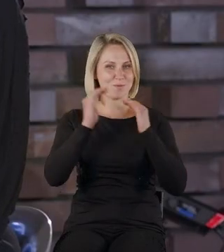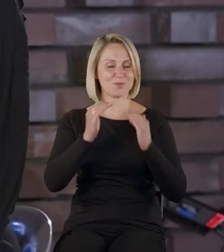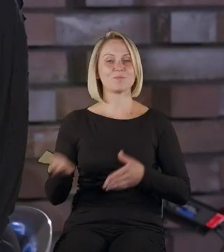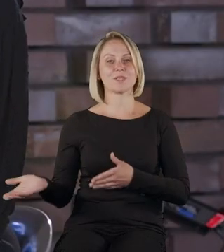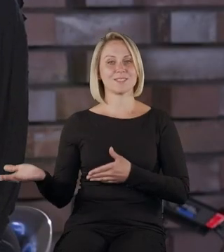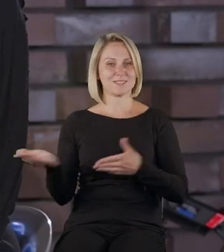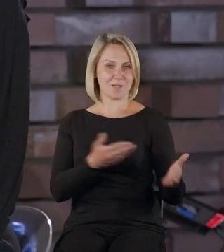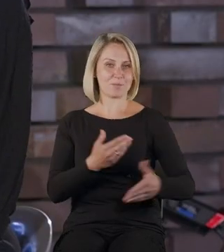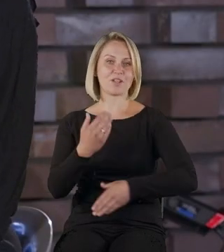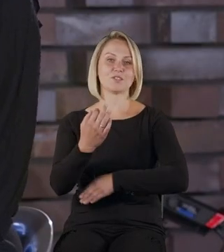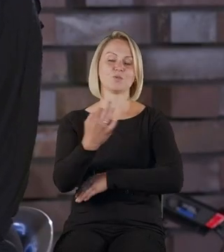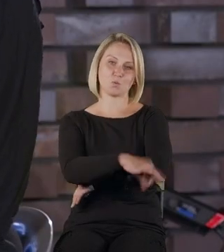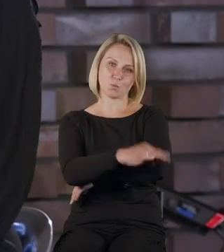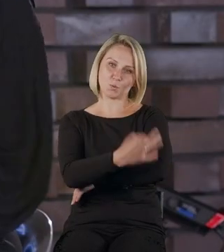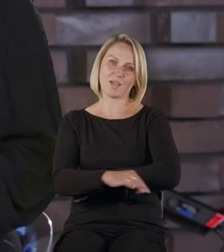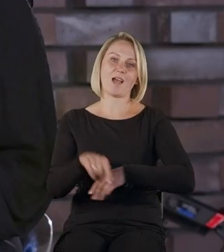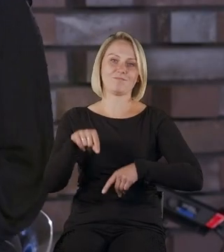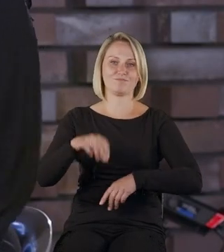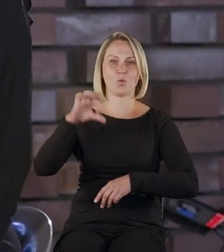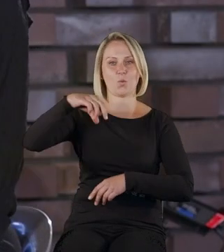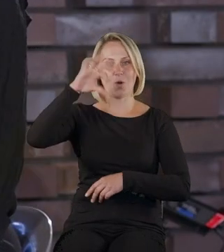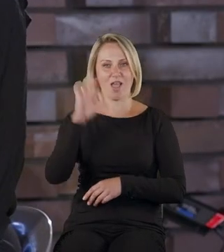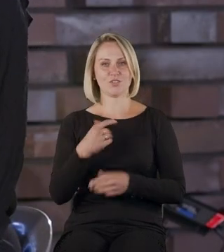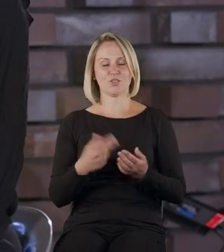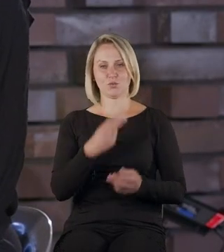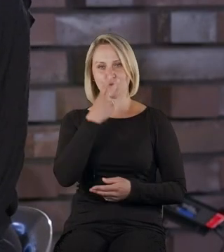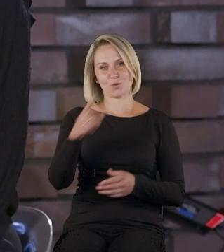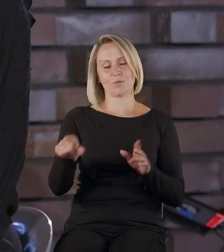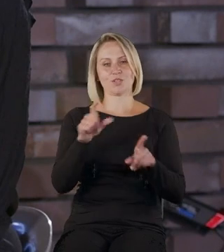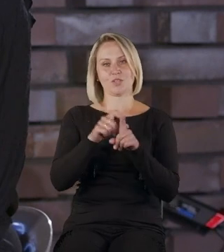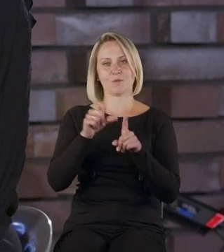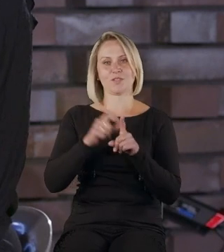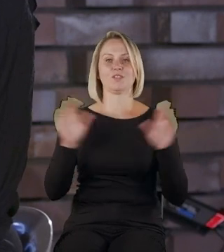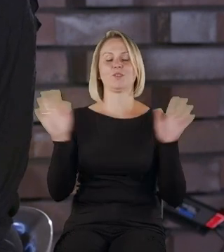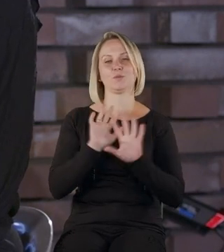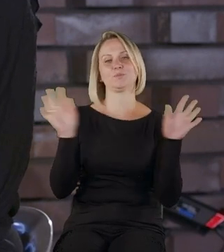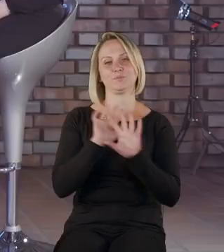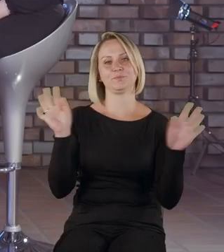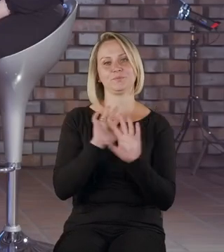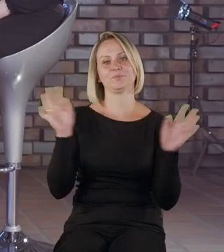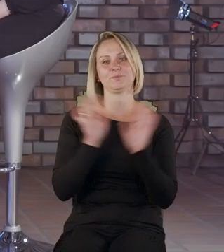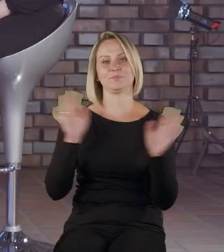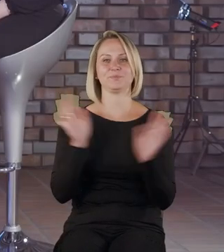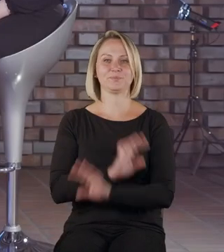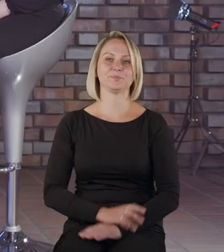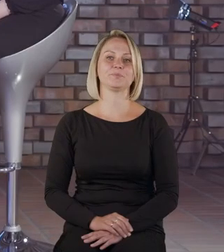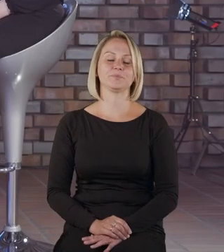Zapraszamy na studia na Uniwersytecie Śląskim i do zobaczenia w październiku. Hej!